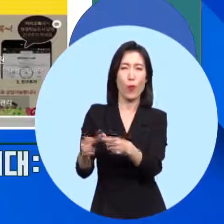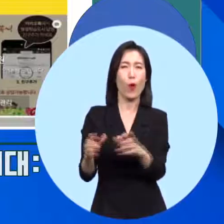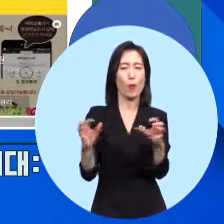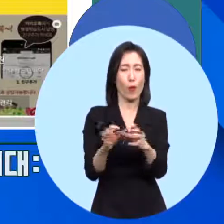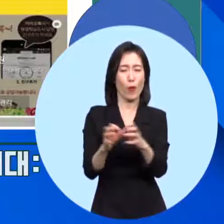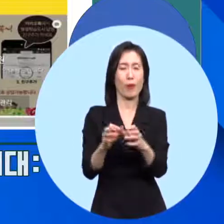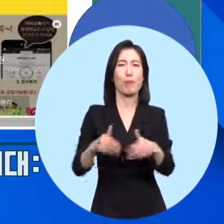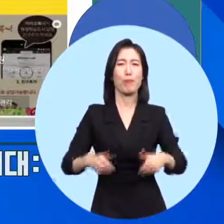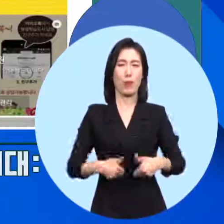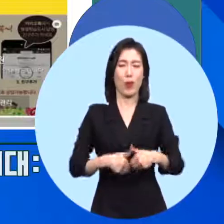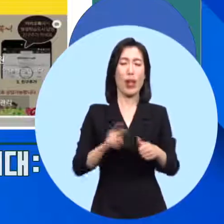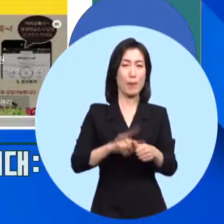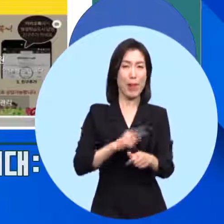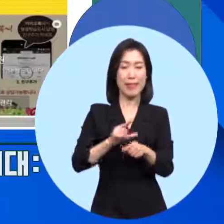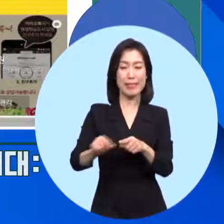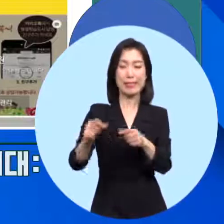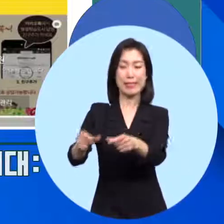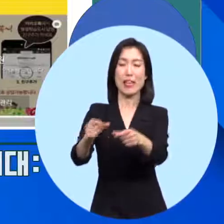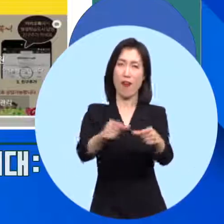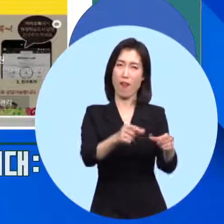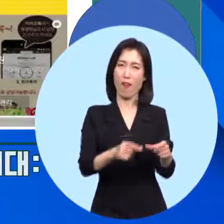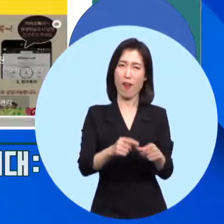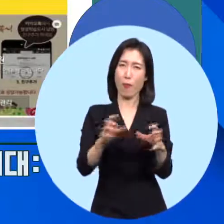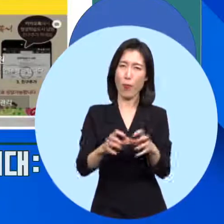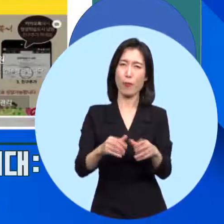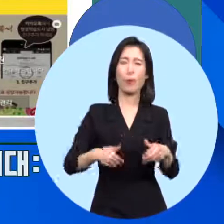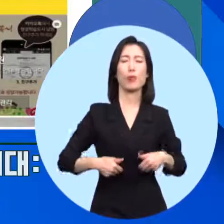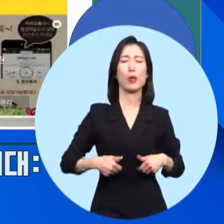겁니다. 이런 점에서 저는